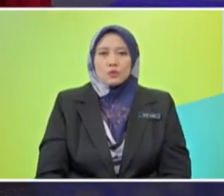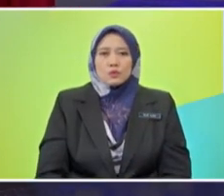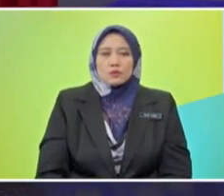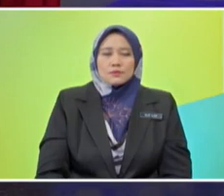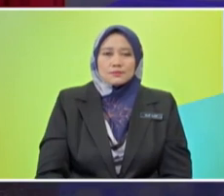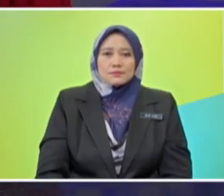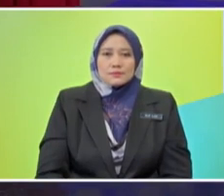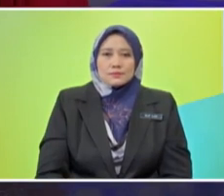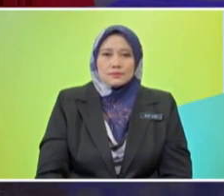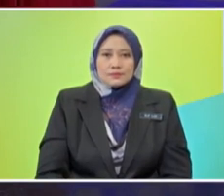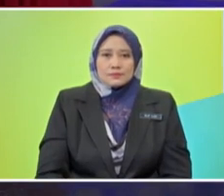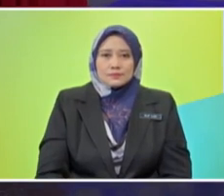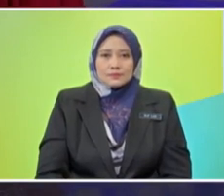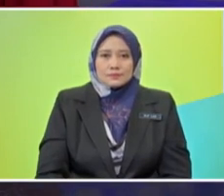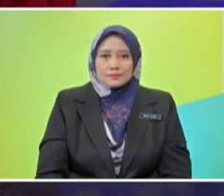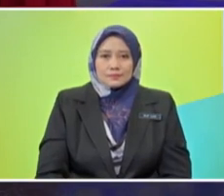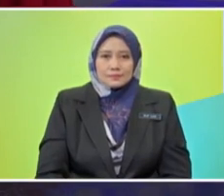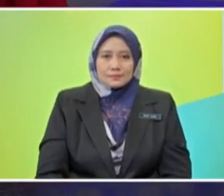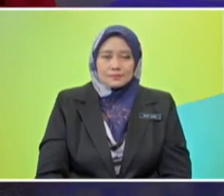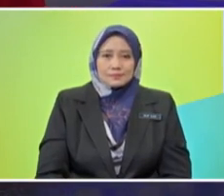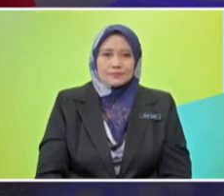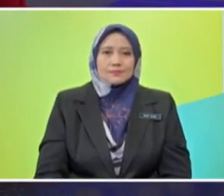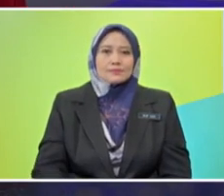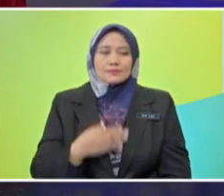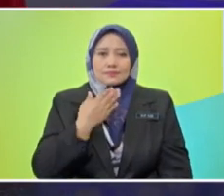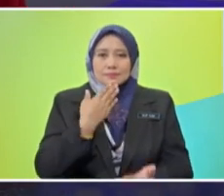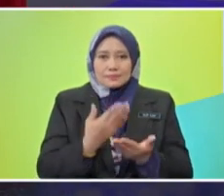titik moe sempang dl.edu.my. Wow, baik, terima kasih kepada Cikgu